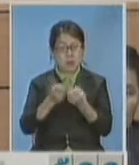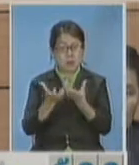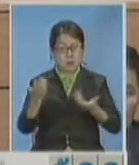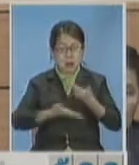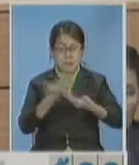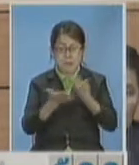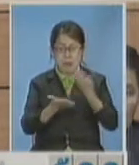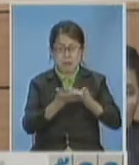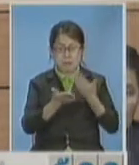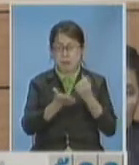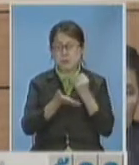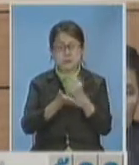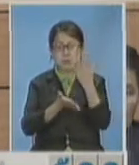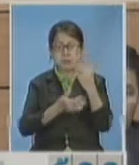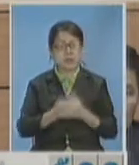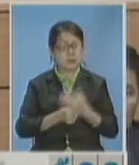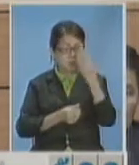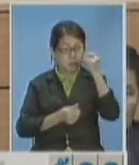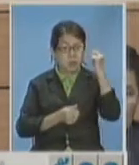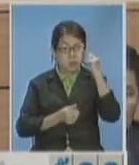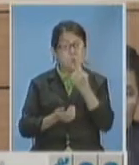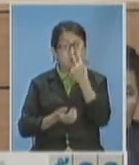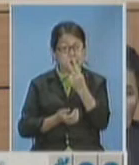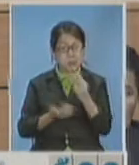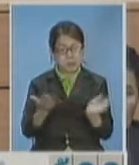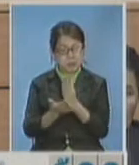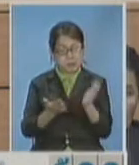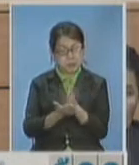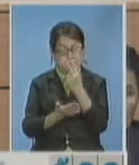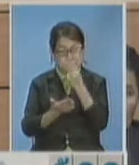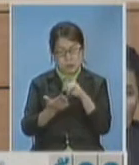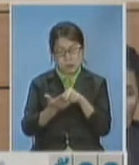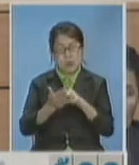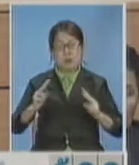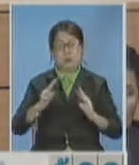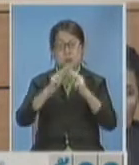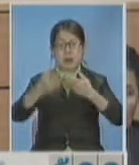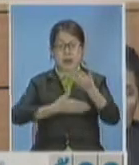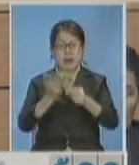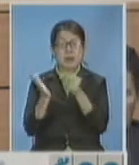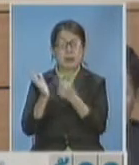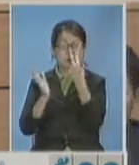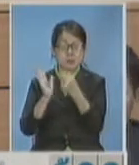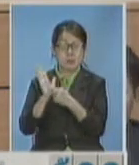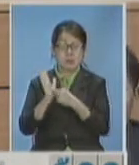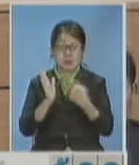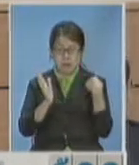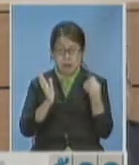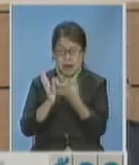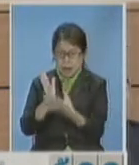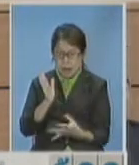ไรท่านประธานไปเปิดดูงบประมาณของกระทรวงพาณิชย์ครับมีไหมครับที่จะแก้ไขปัญ